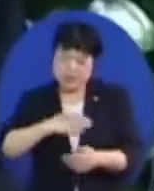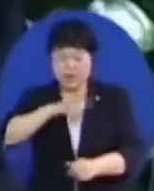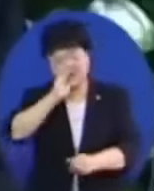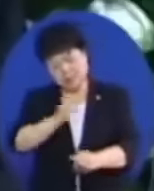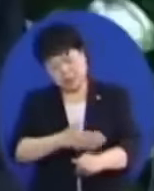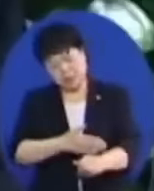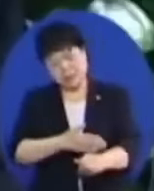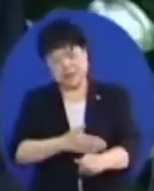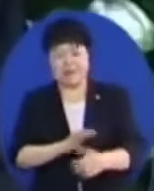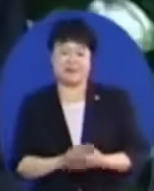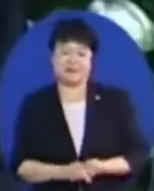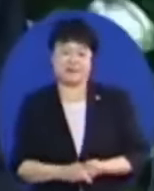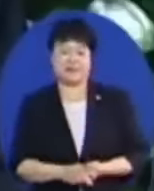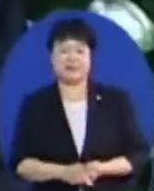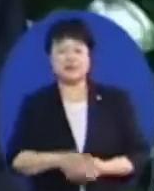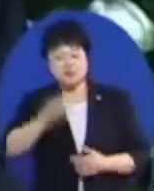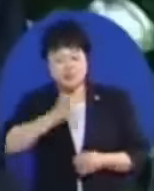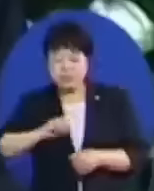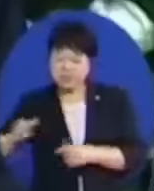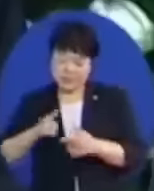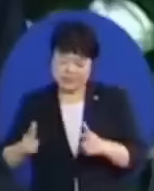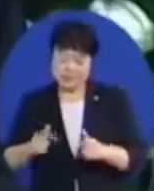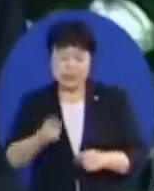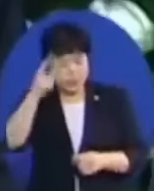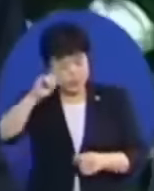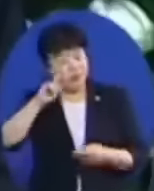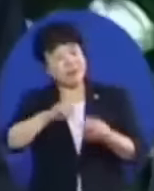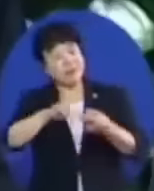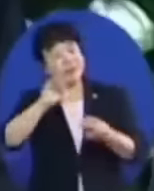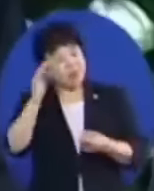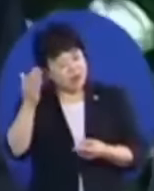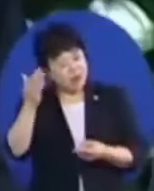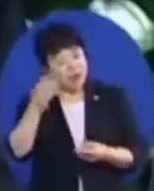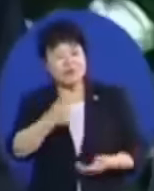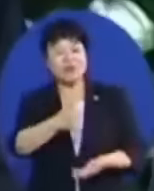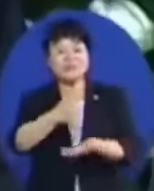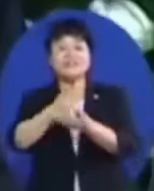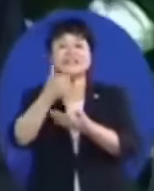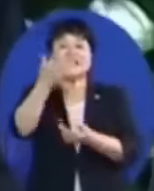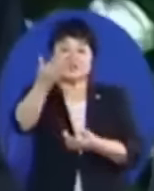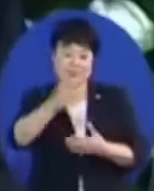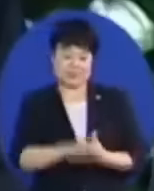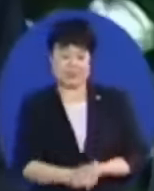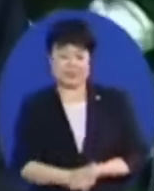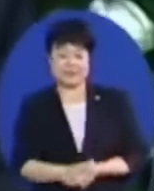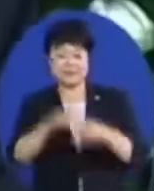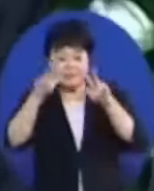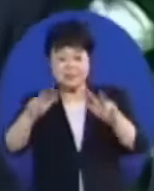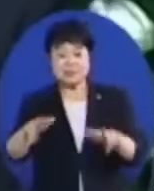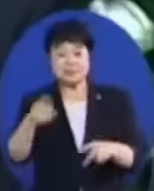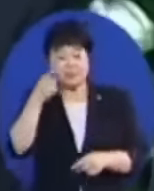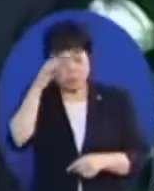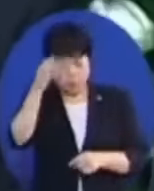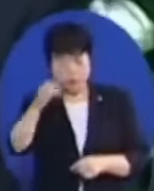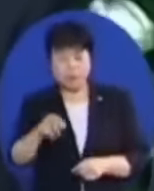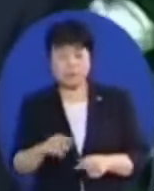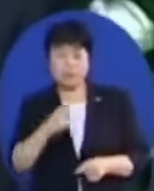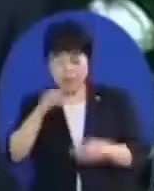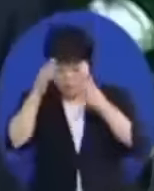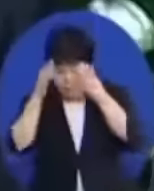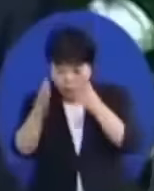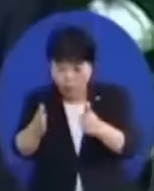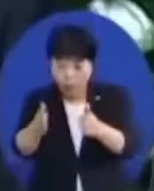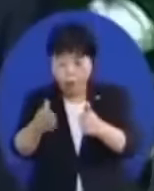굳센 믿음이 있어서 꿈을 버리지 않았어 이대로 되었구나, 그렇게 말했답니다. 지금 눈에 보이는 현실만